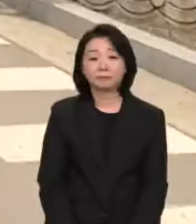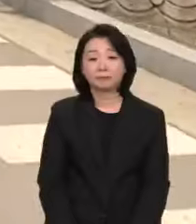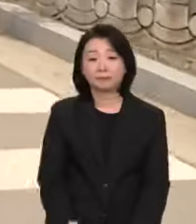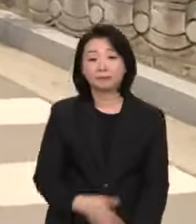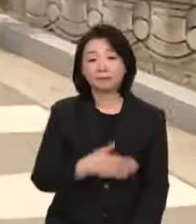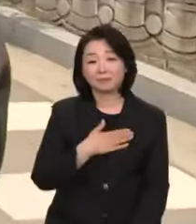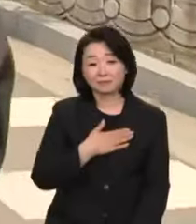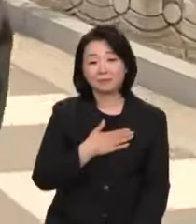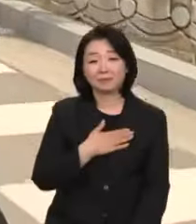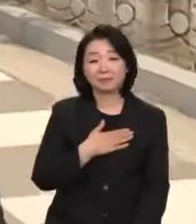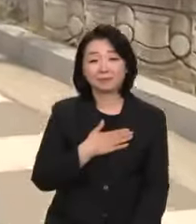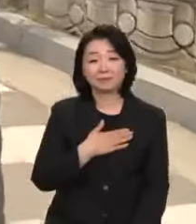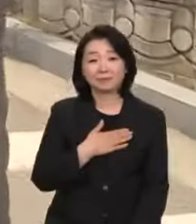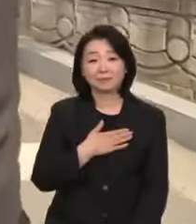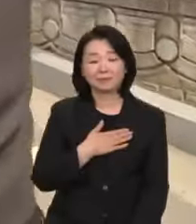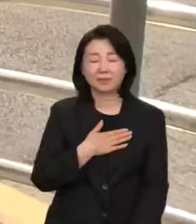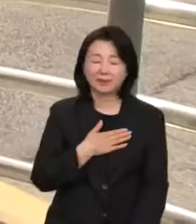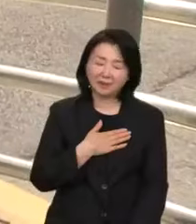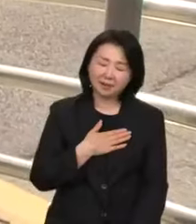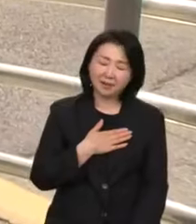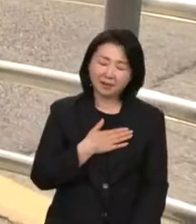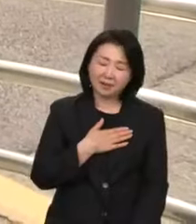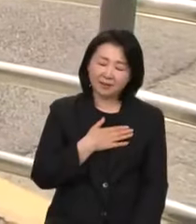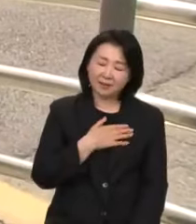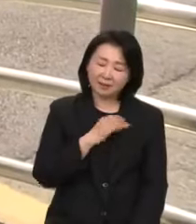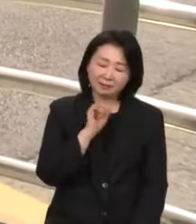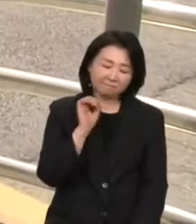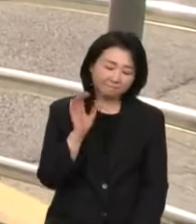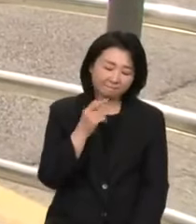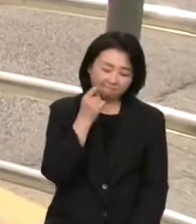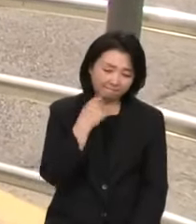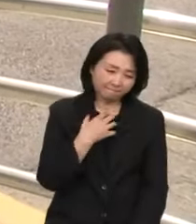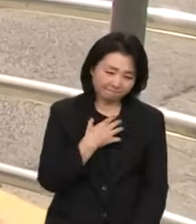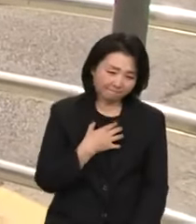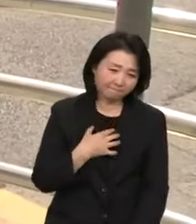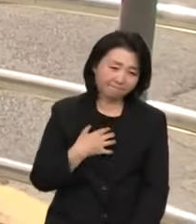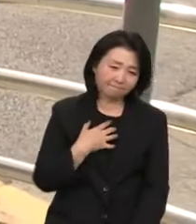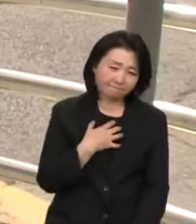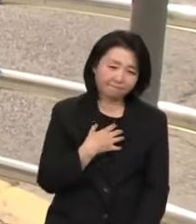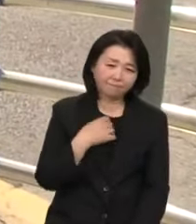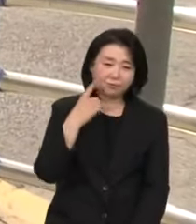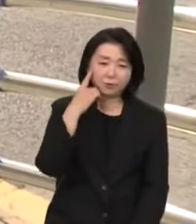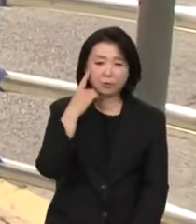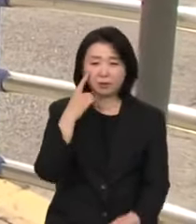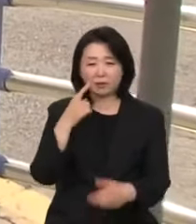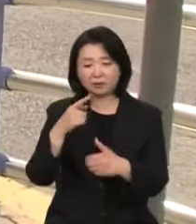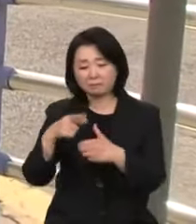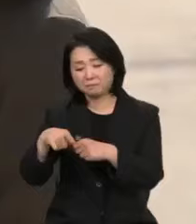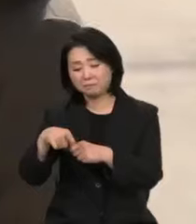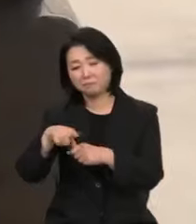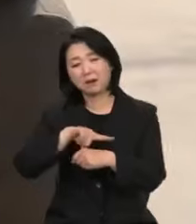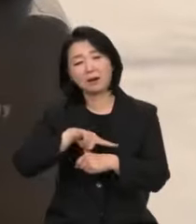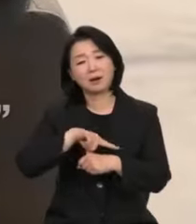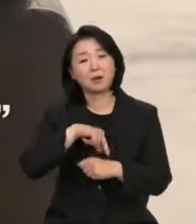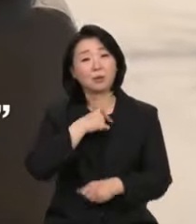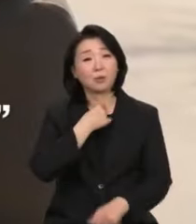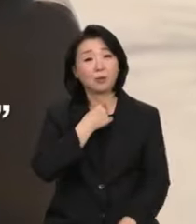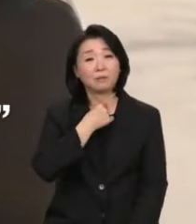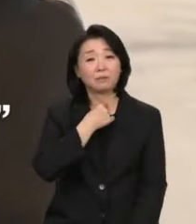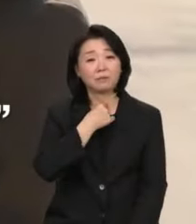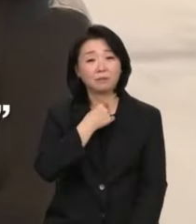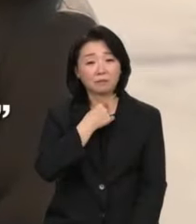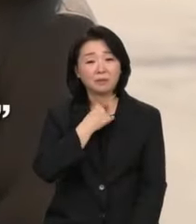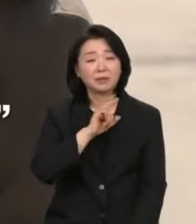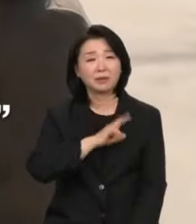뭐 굉장히 잔인하죠. 시계바늘처럼 이렇게 뒤로 되돌릴 수만 있다면 이름이라도